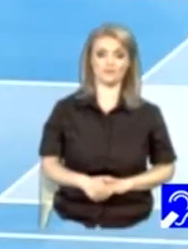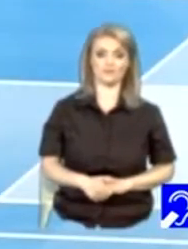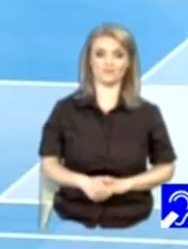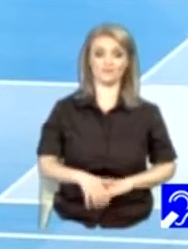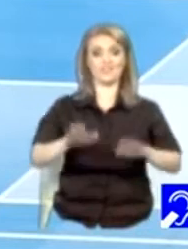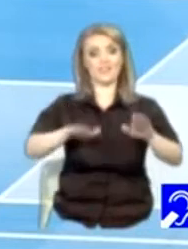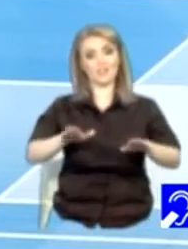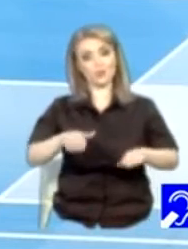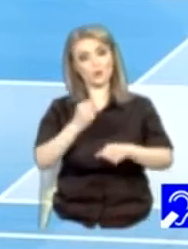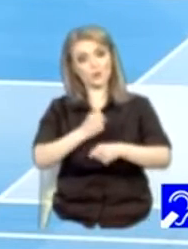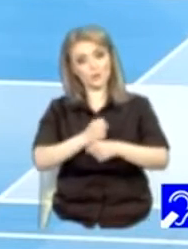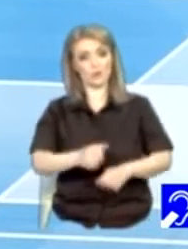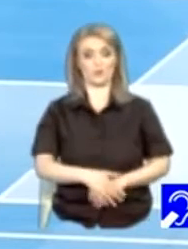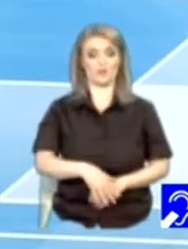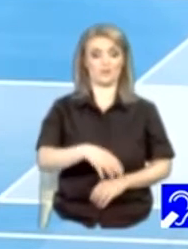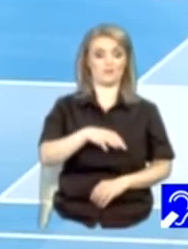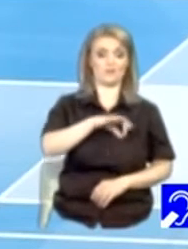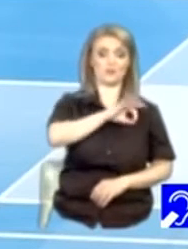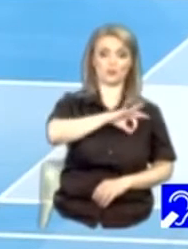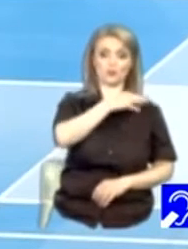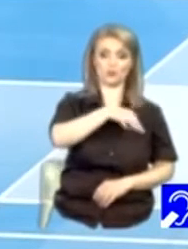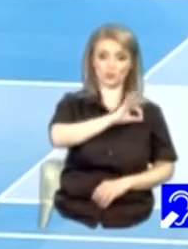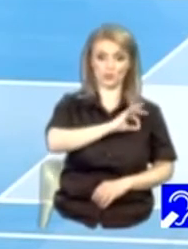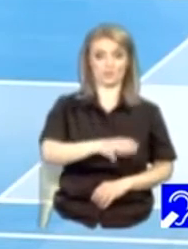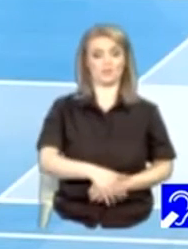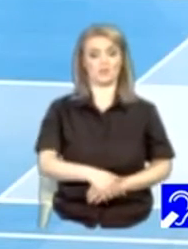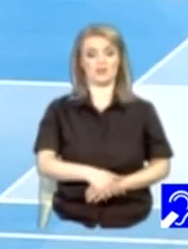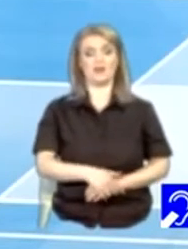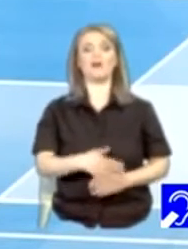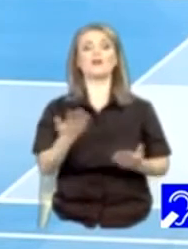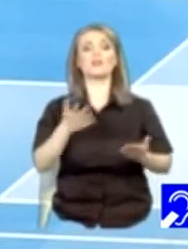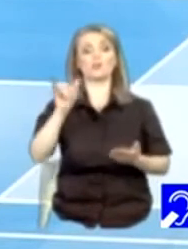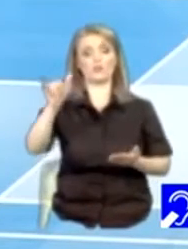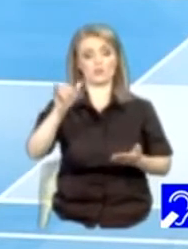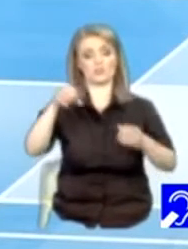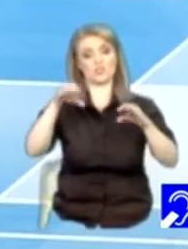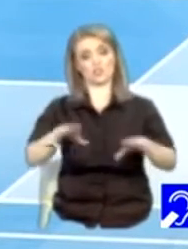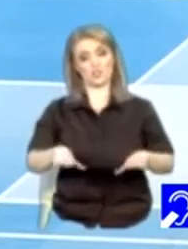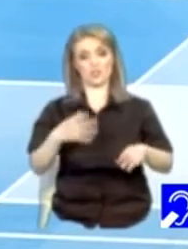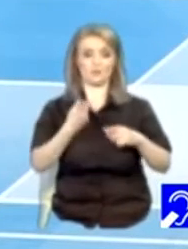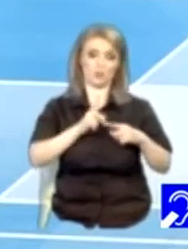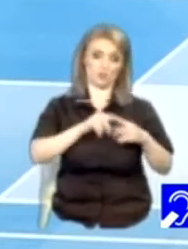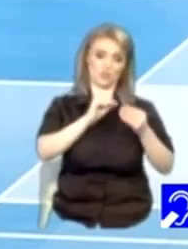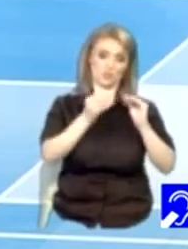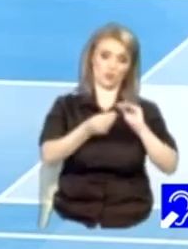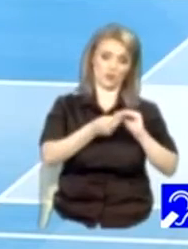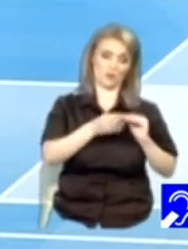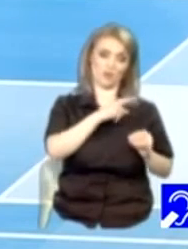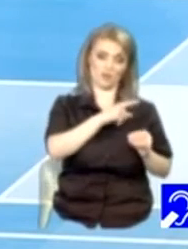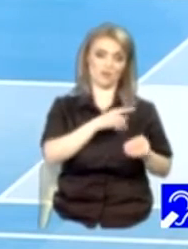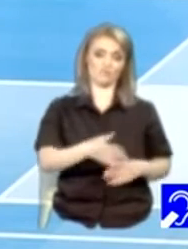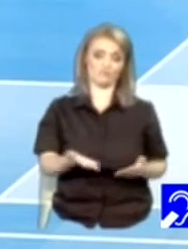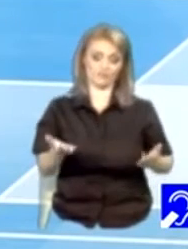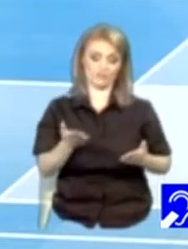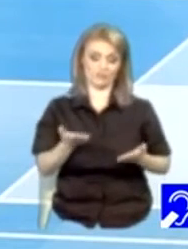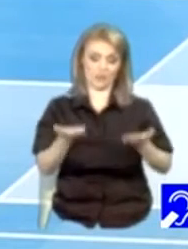Locuri de muncă, justiție. Ce soluții aveți pentru aceste probleme ridicate de oamenii cărora le cereți vot?